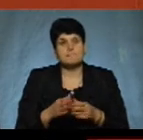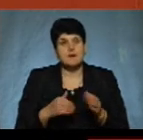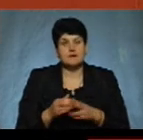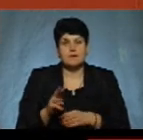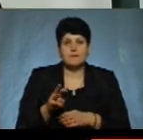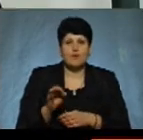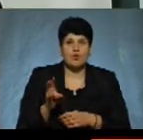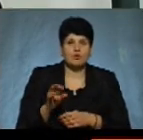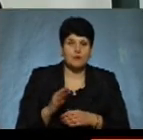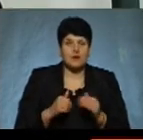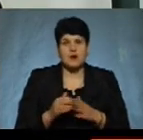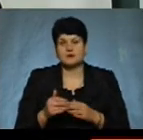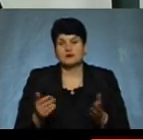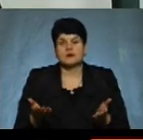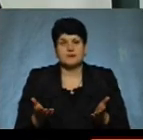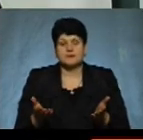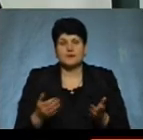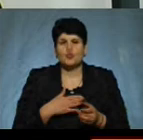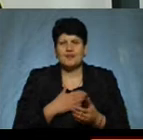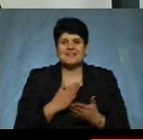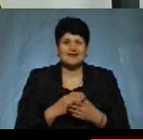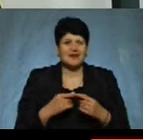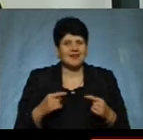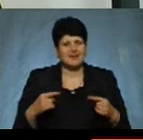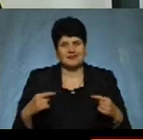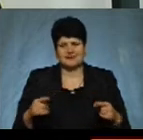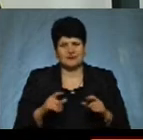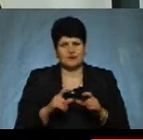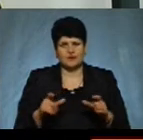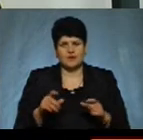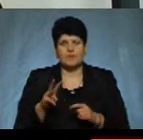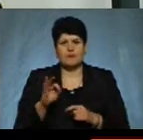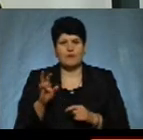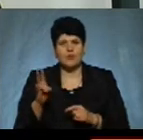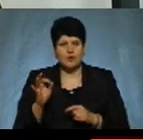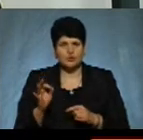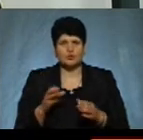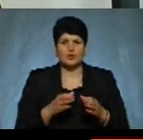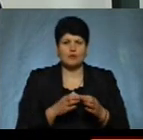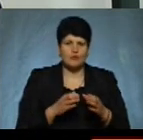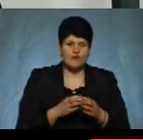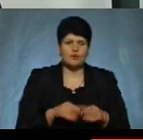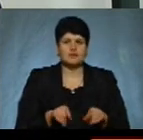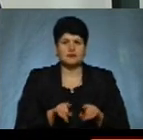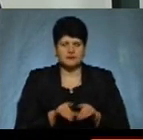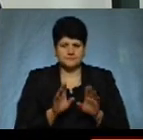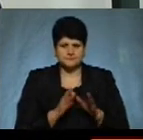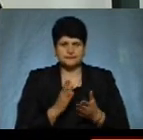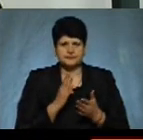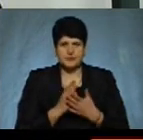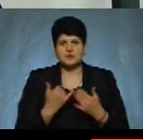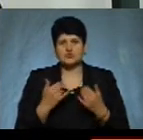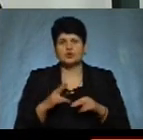монопрактика? Чи дивіться, у нас є різні амбулаторії і монопрактики, групової практики. У нас є, вона сьогодні будується